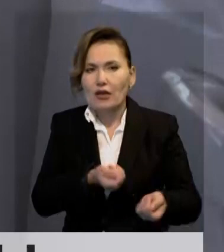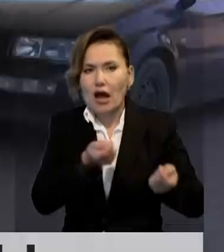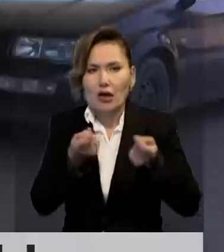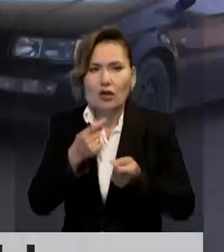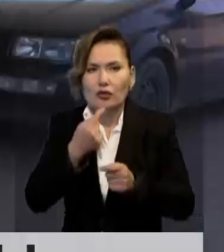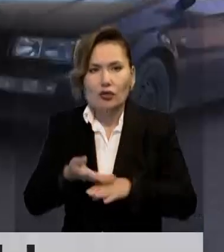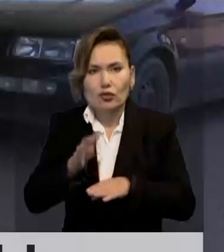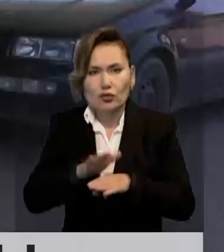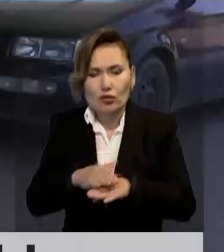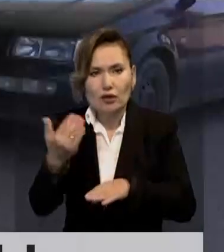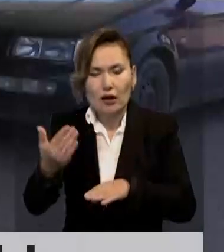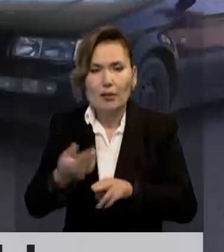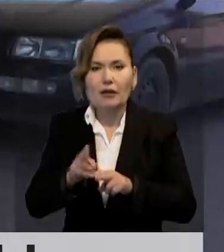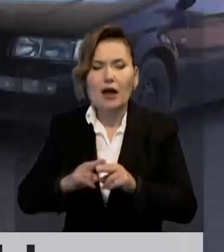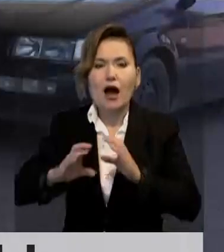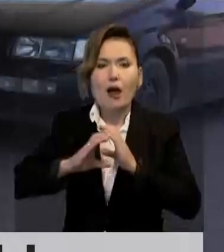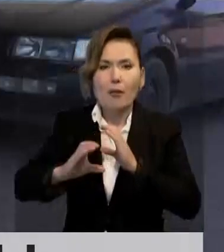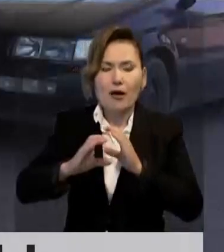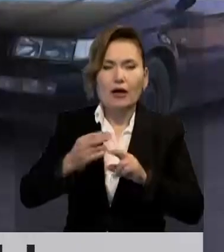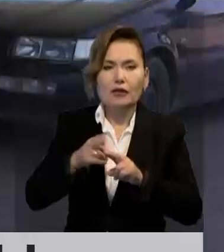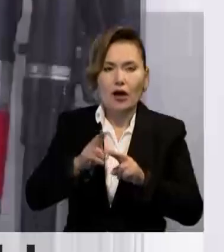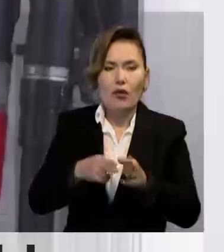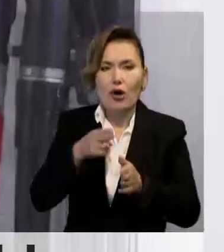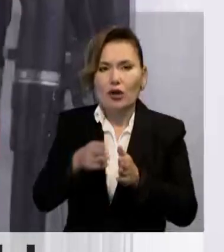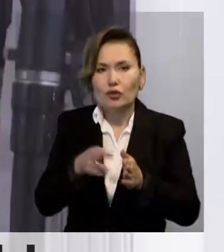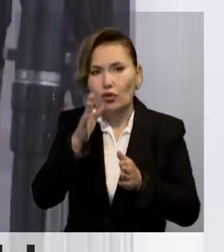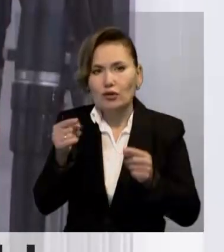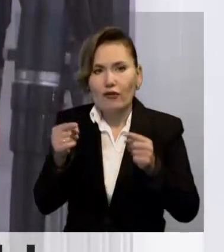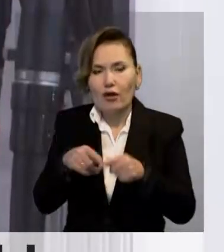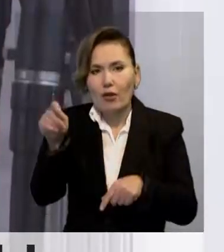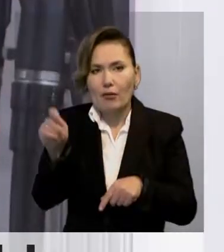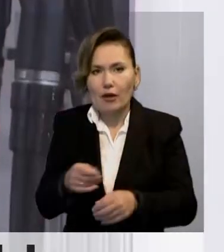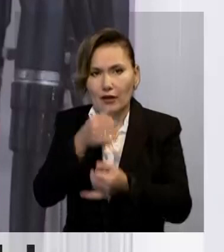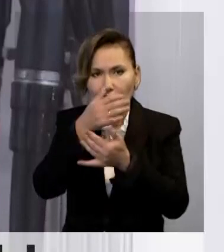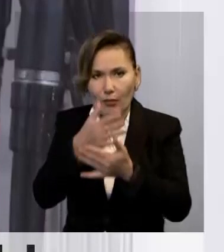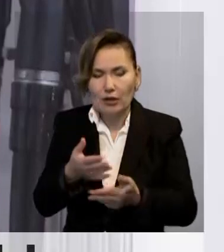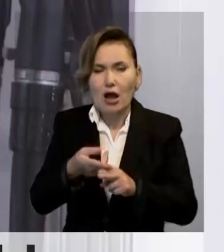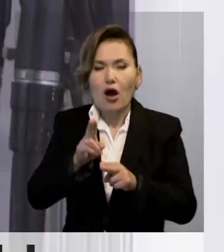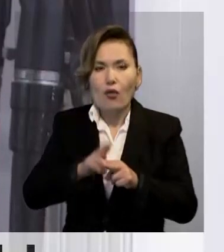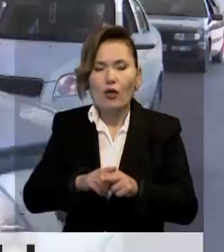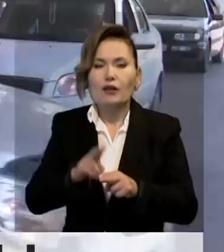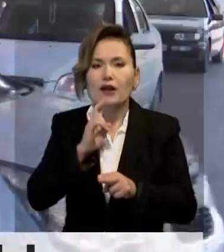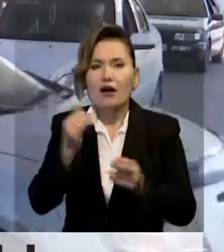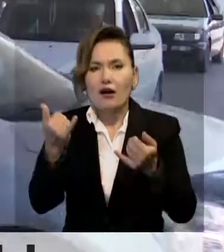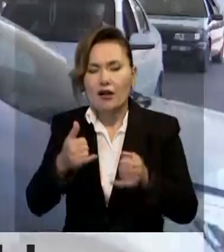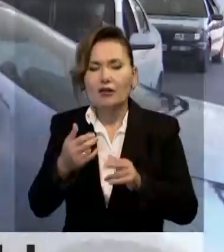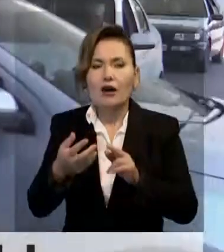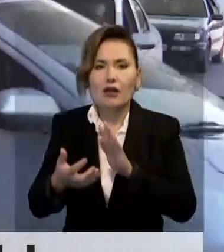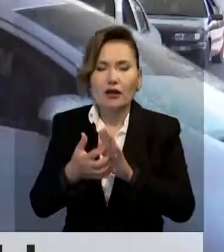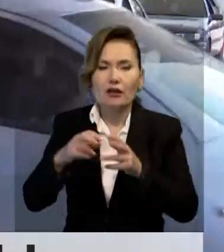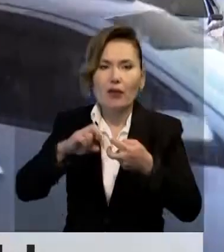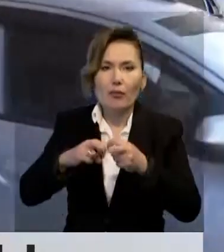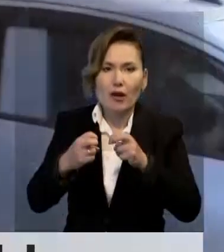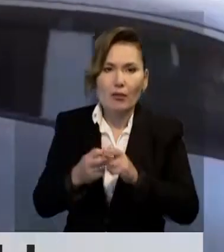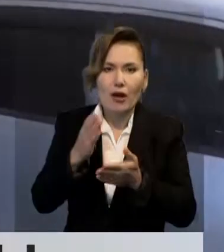министр. Яғни цистерна вагондар діттеген жерлеріне уақытында жете алмай жатыр. Сондықтан ол барлық логистикалық тізбек